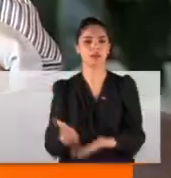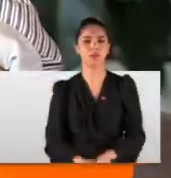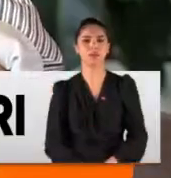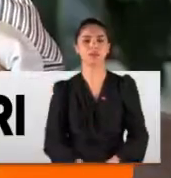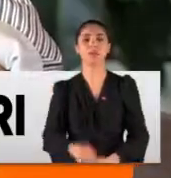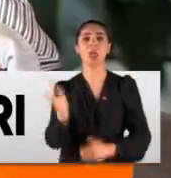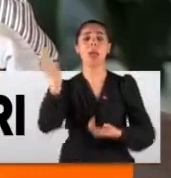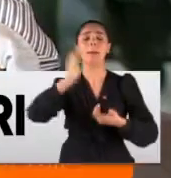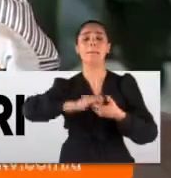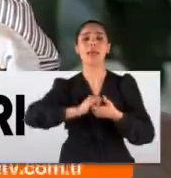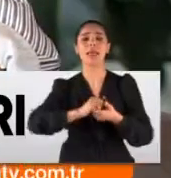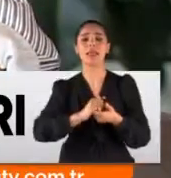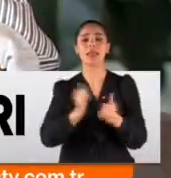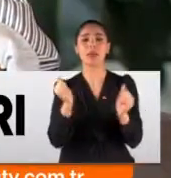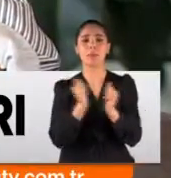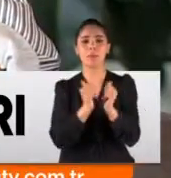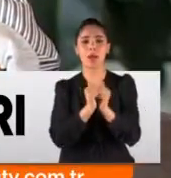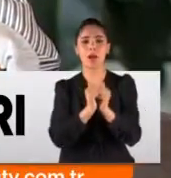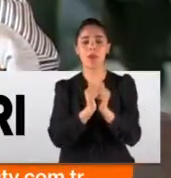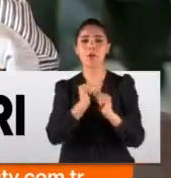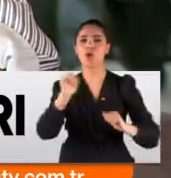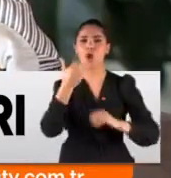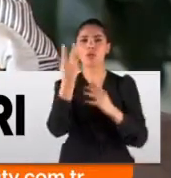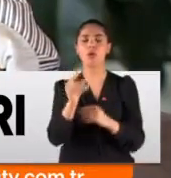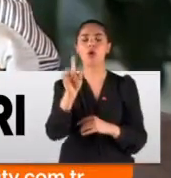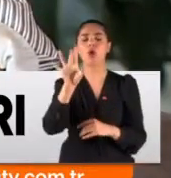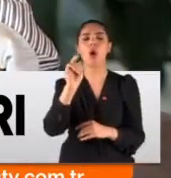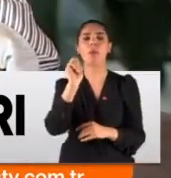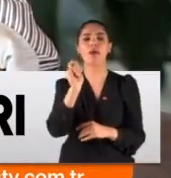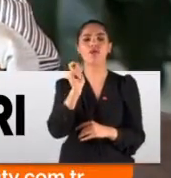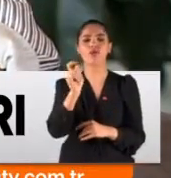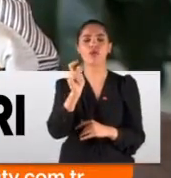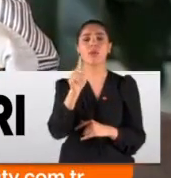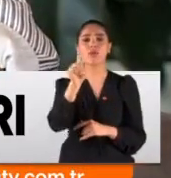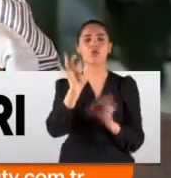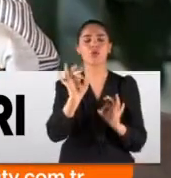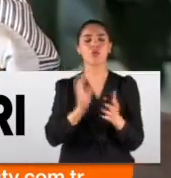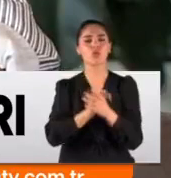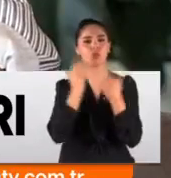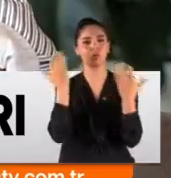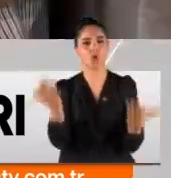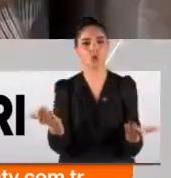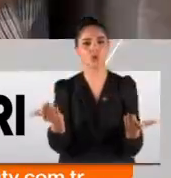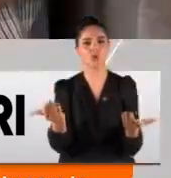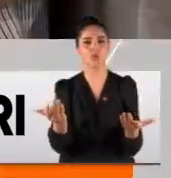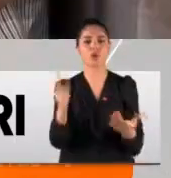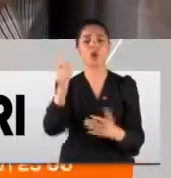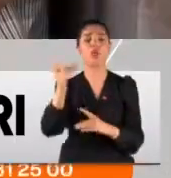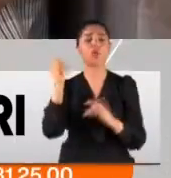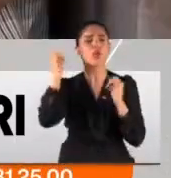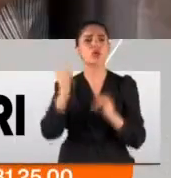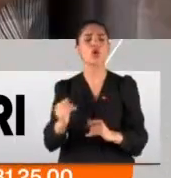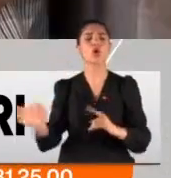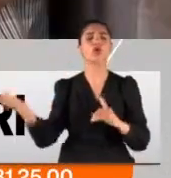Birlik ve beraberliğimizin anıtlaştığı 15 Temmuz Demokrasi ve Milli Birlik Günümüz kutlu olsun. Hain darbe